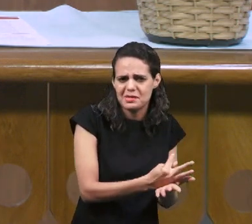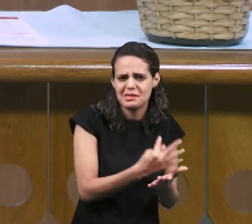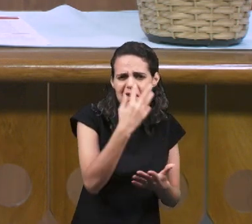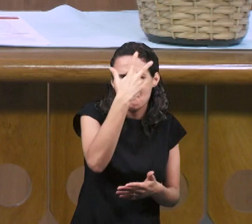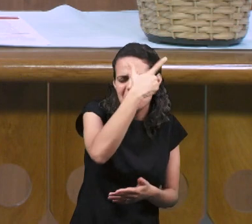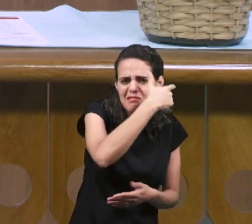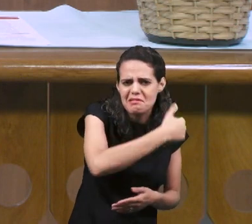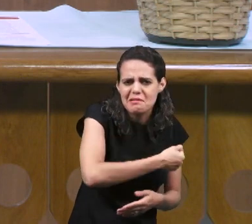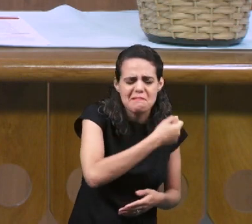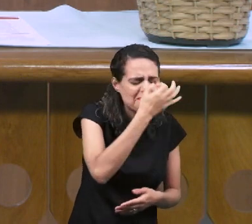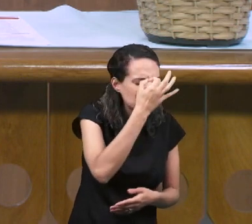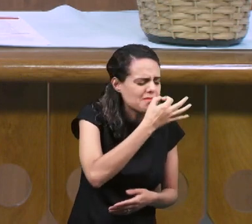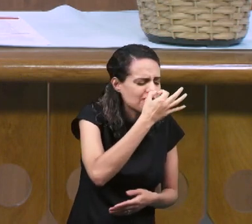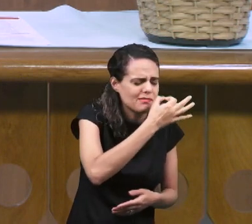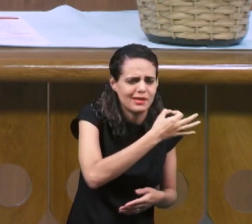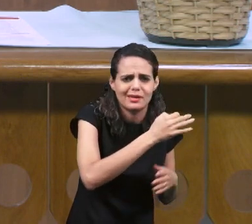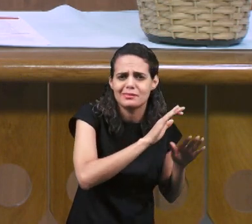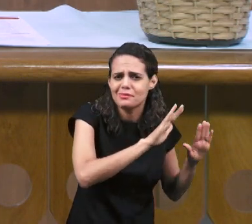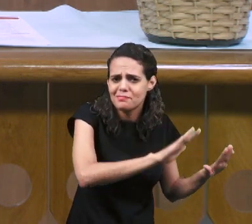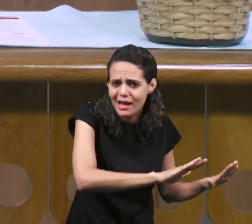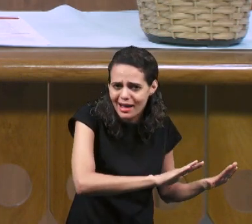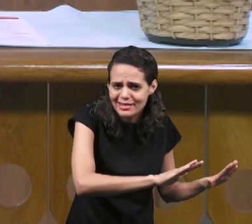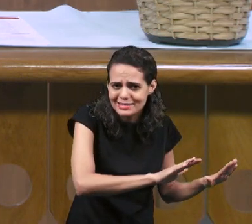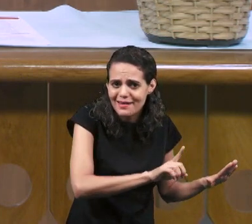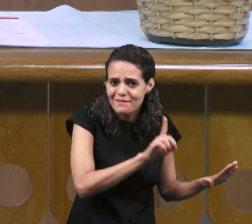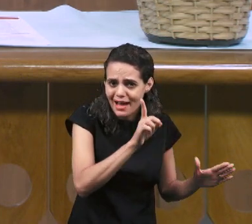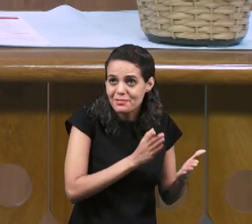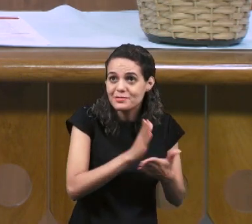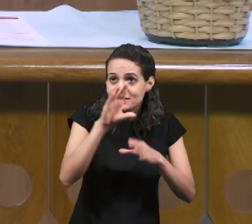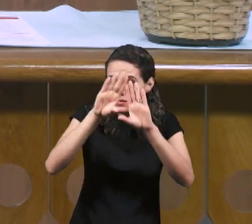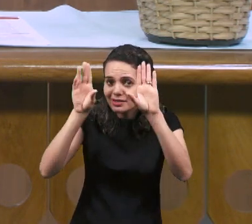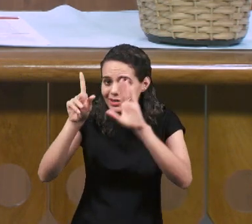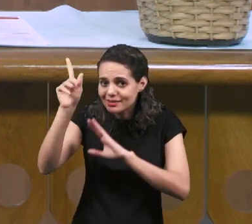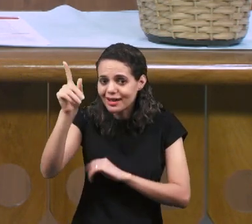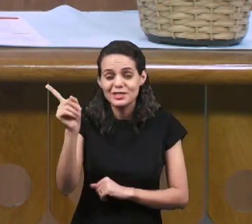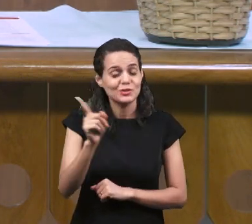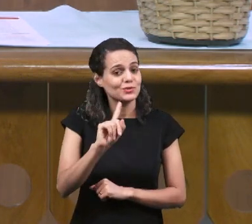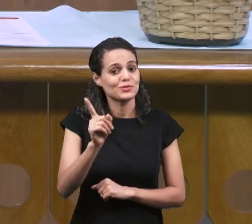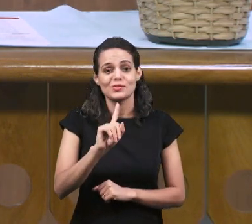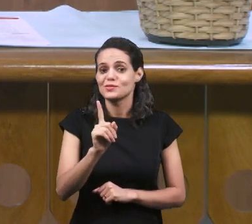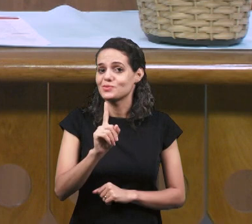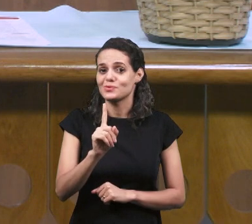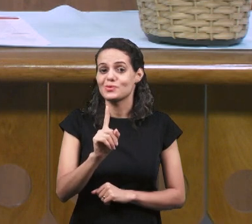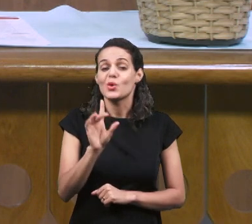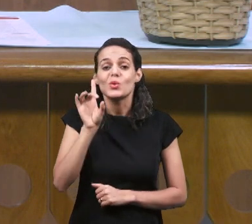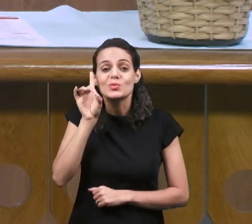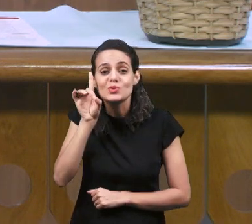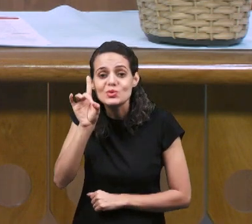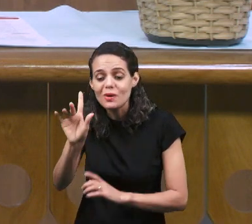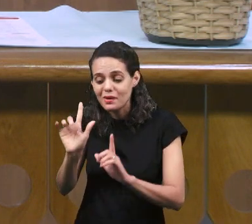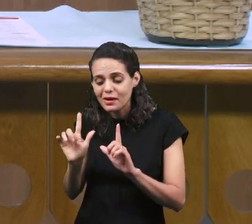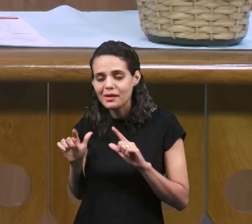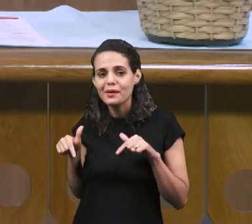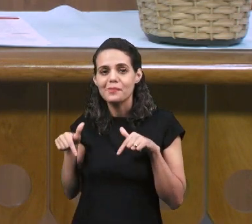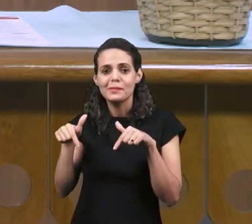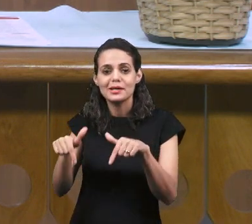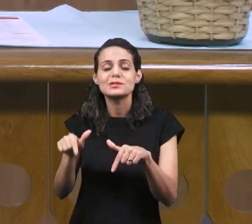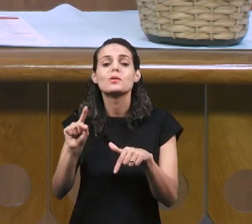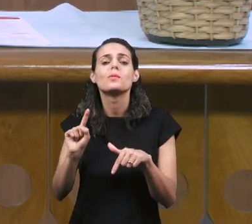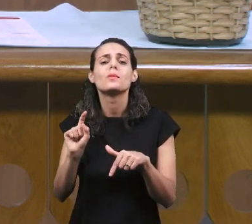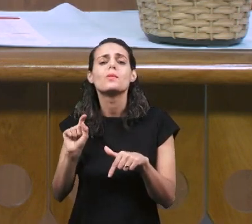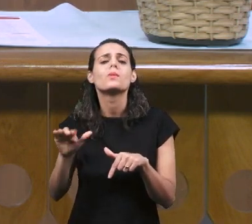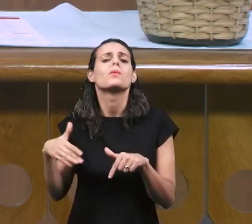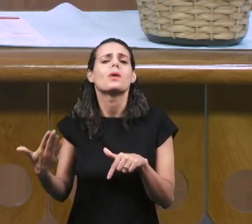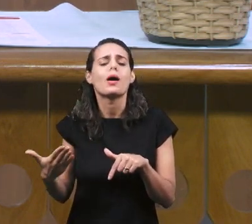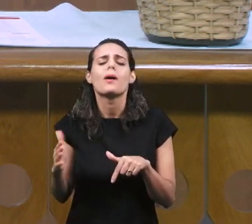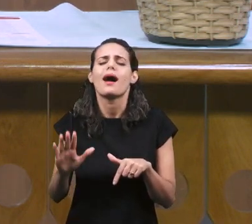à l'éternité. Pourquoi? Parce que seulement celui qui fait cela, c'est la culture. Donc, ce n'est pas la peine de dire,